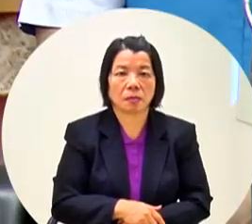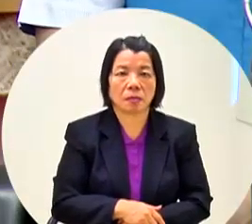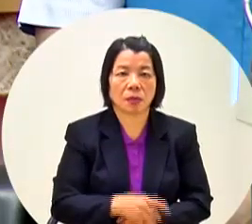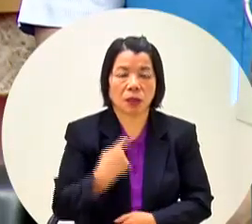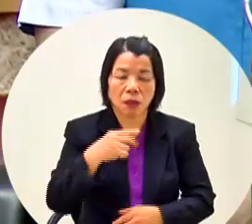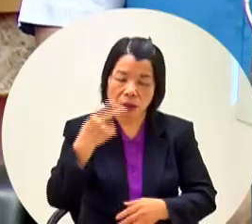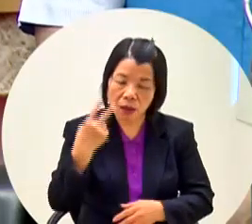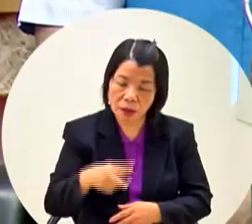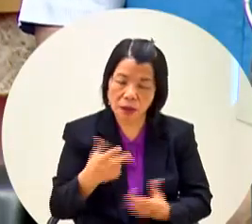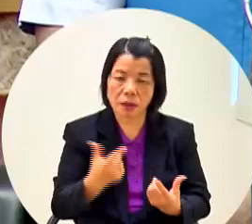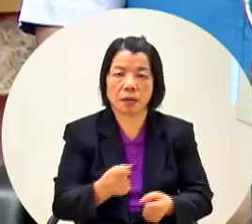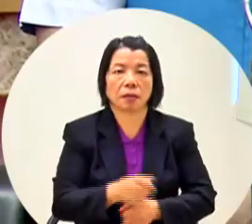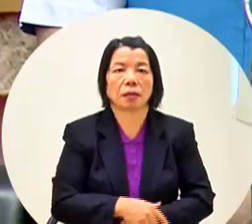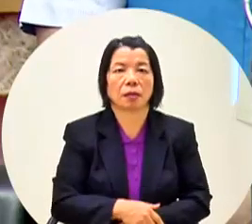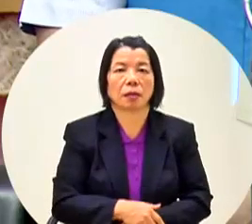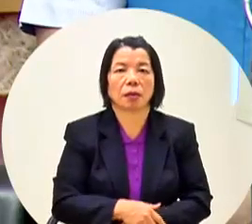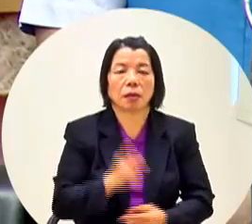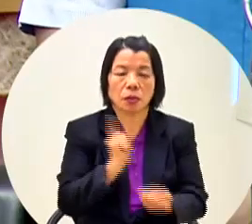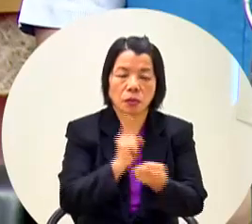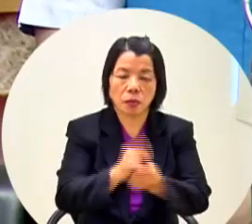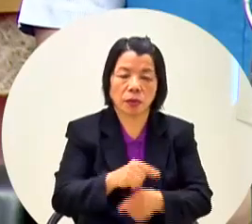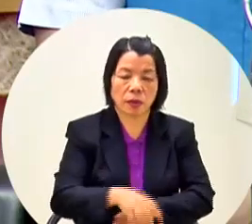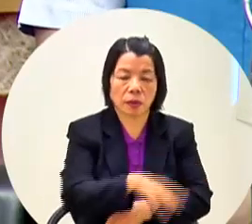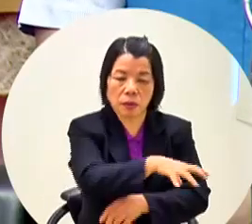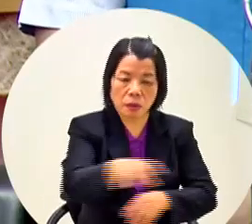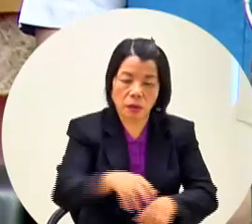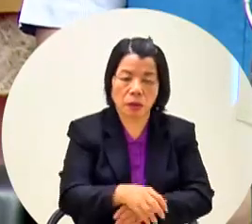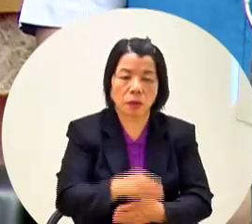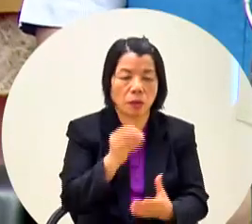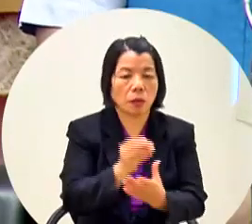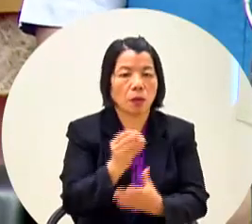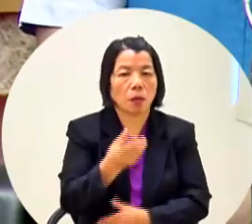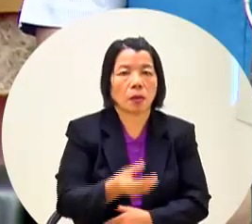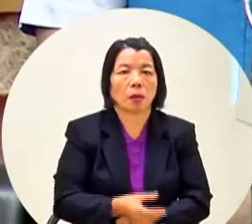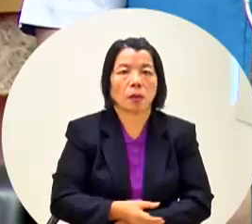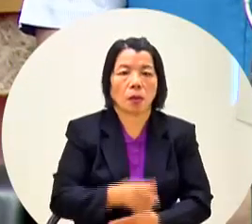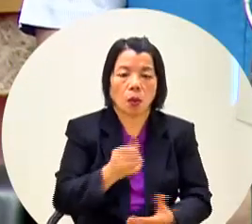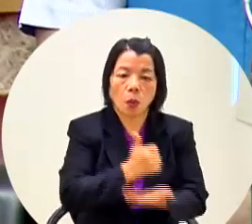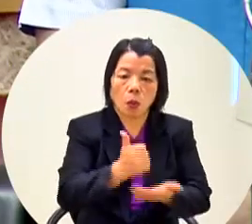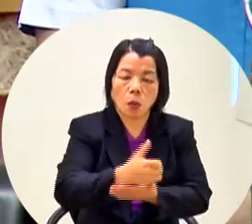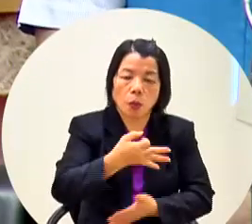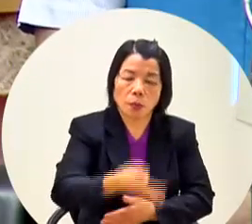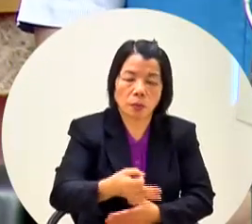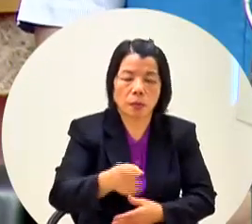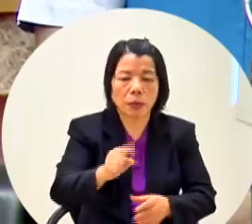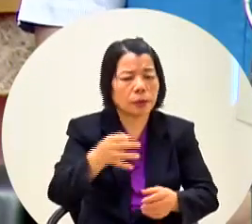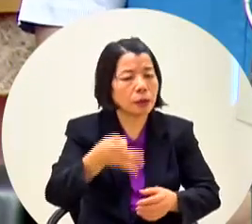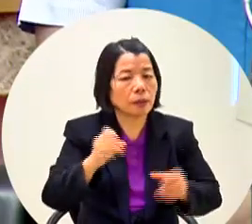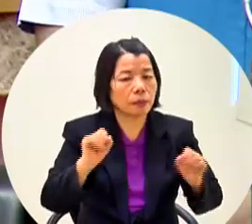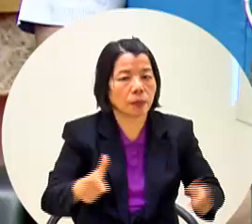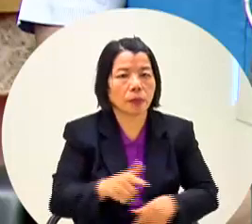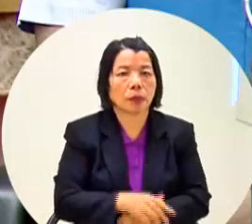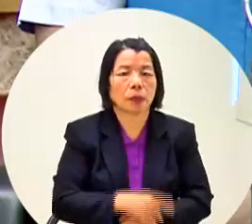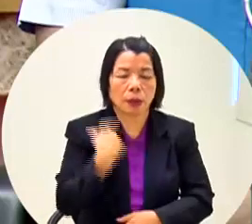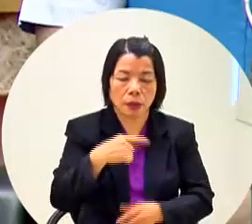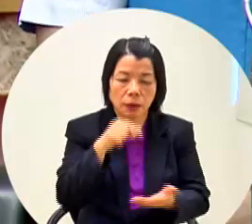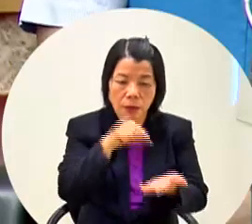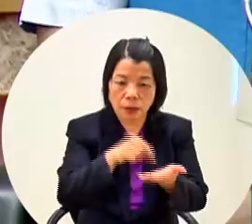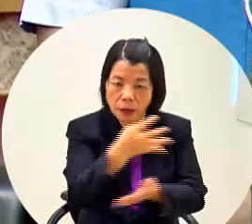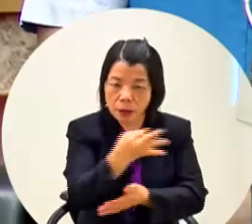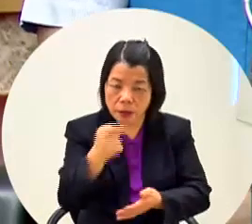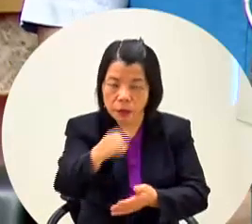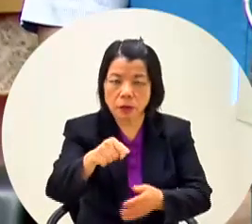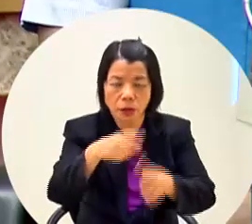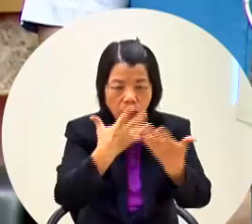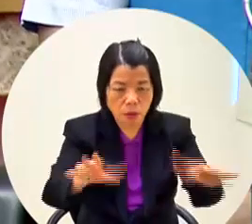还是一样，这个地方货币，这个讲货币其实它不是钱哈，但是它是有点数有购买的，有很多种